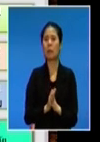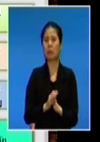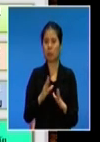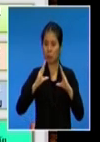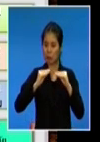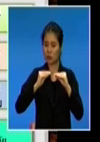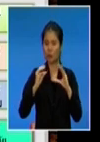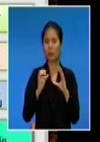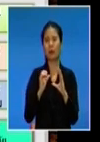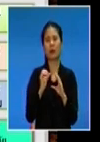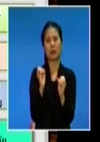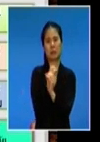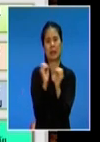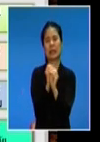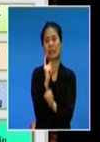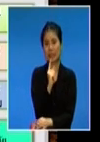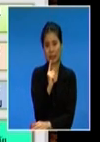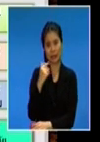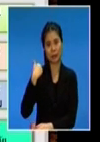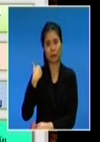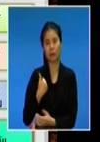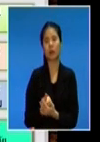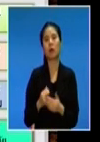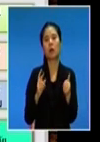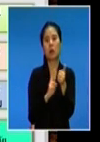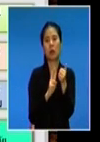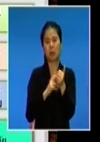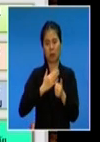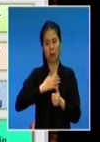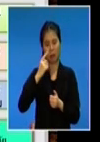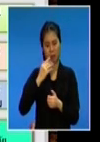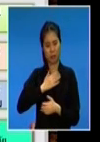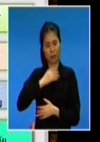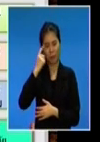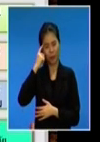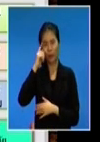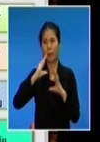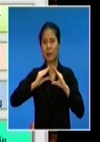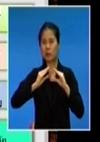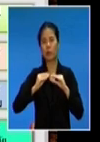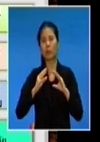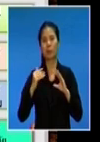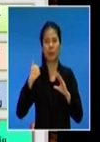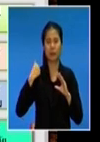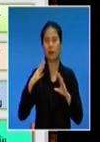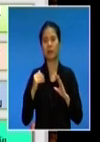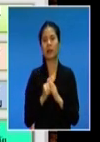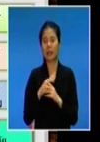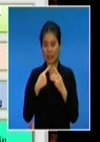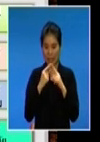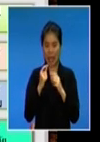งหรือท่านรองอธิบดีบอกว่าผมไม่ทราบแต่ว่าผมเพิ่งมาแต่ว่าเท่าที่จำได้ประชุมครั้งสุดท้ายเมื่อปี56